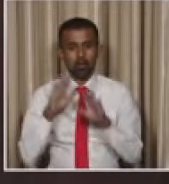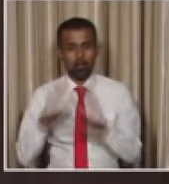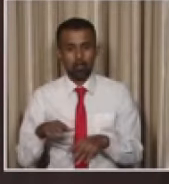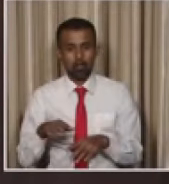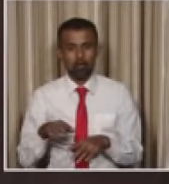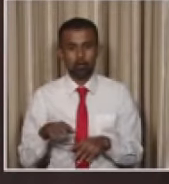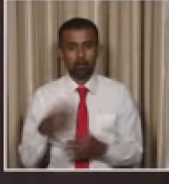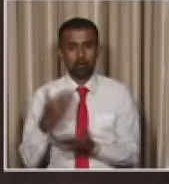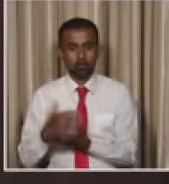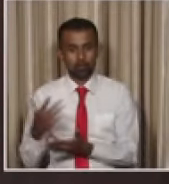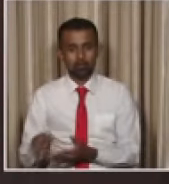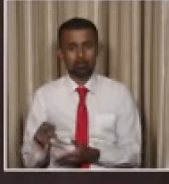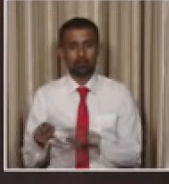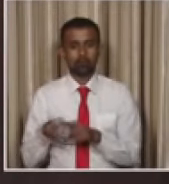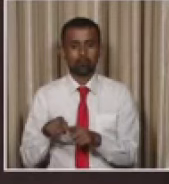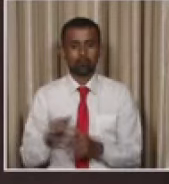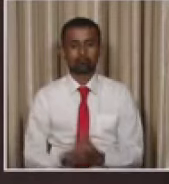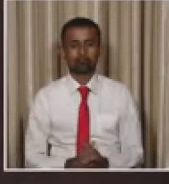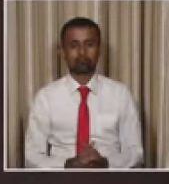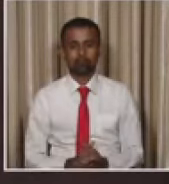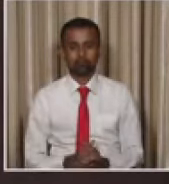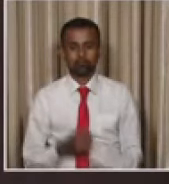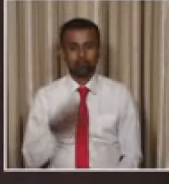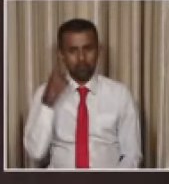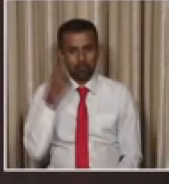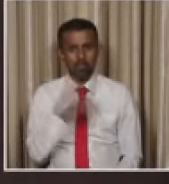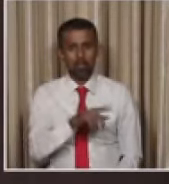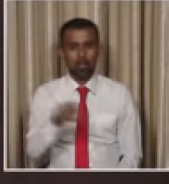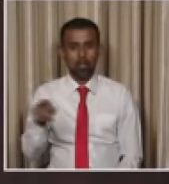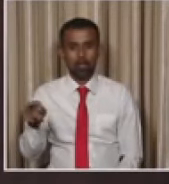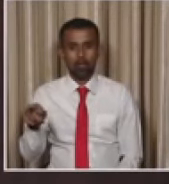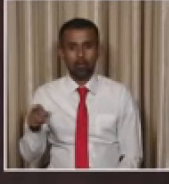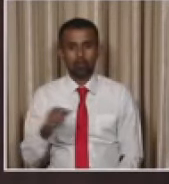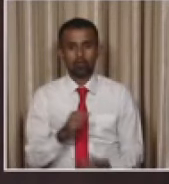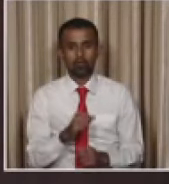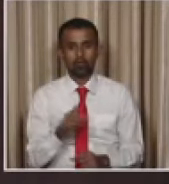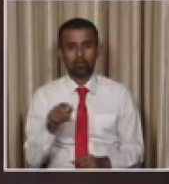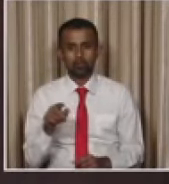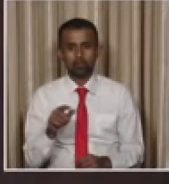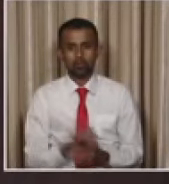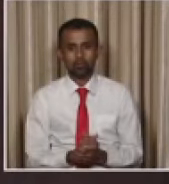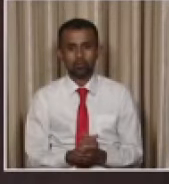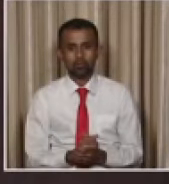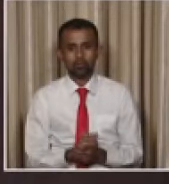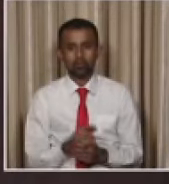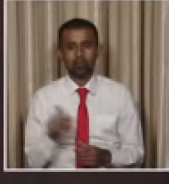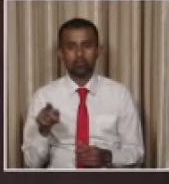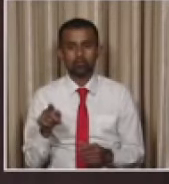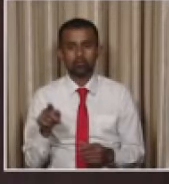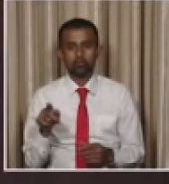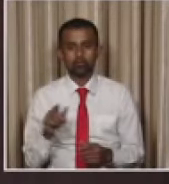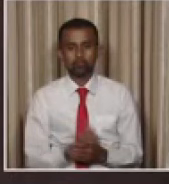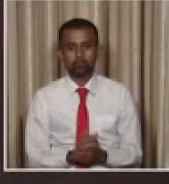but Natarune, then he. Mankalpanagri, Kaudumi, Joka Kaudikilhagan, the Beru, Jokiel, Joka, Kaud.